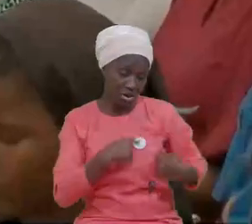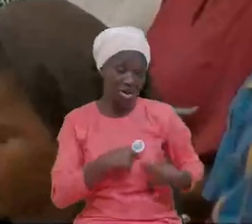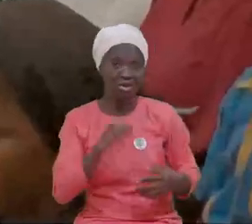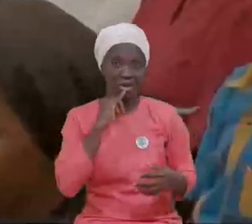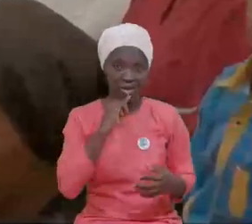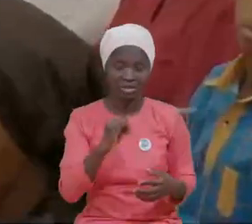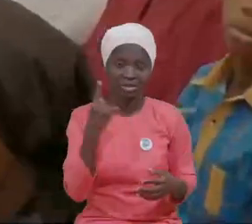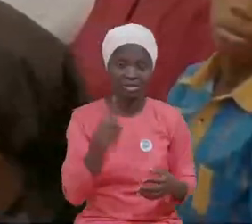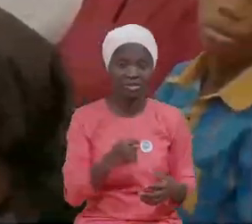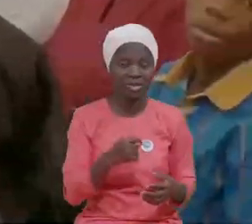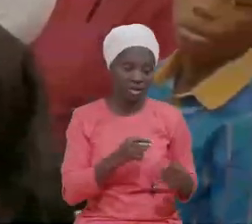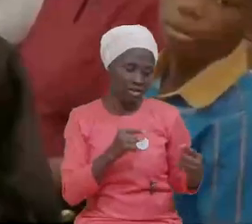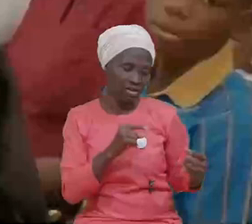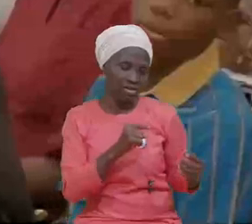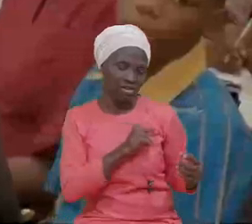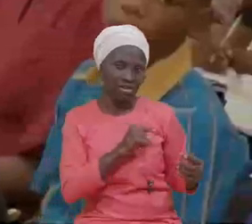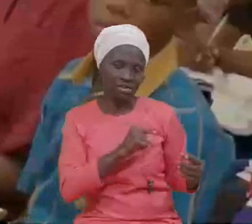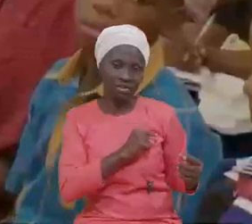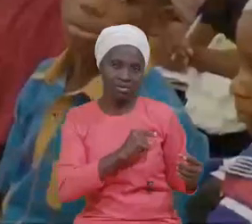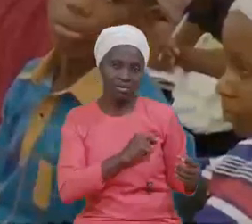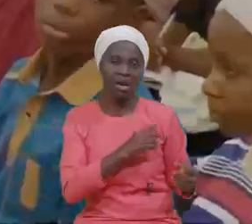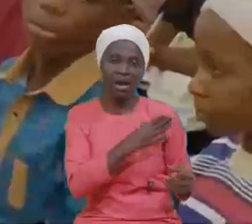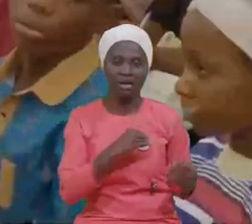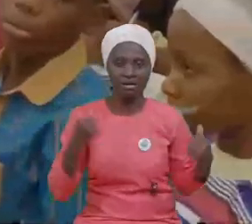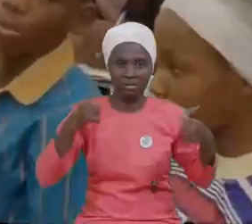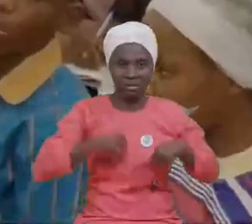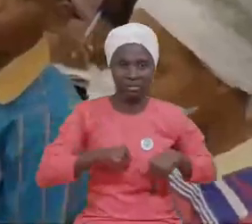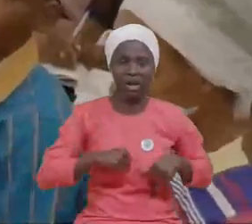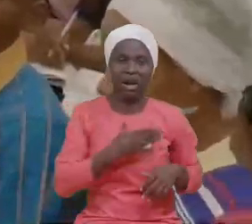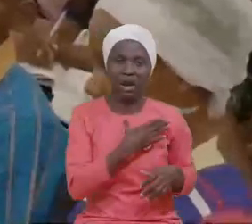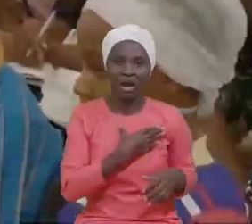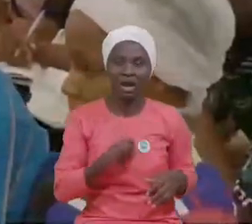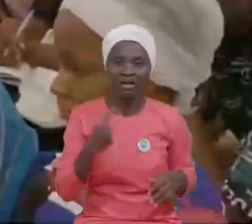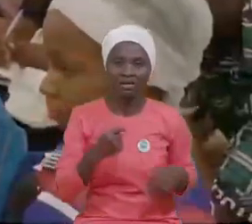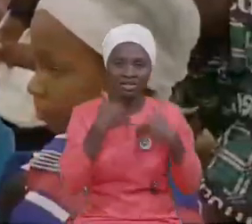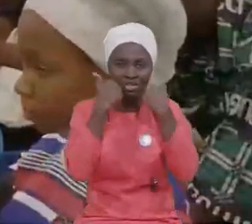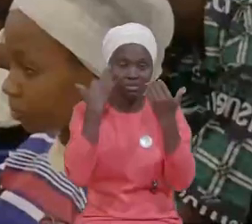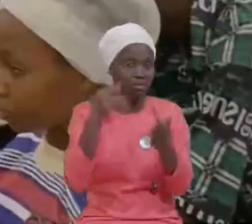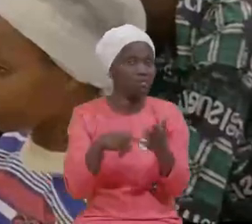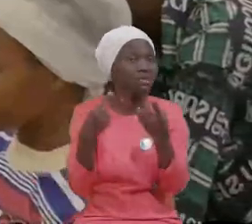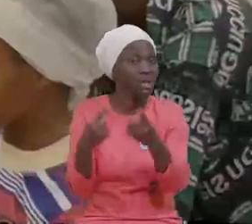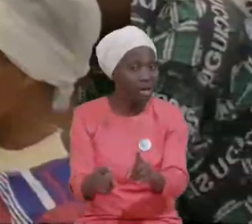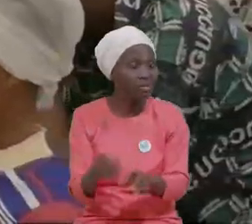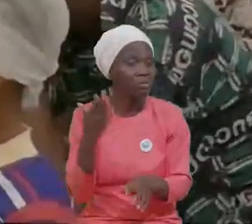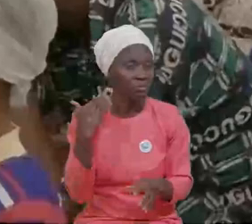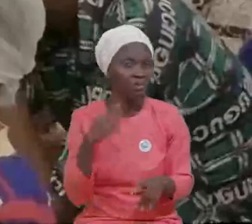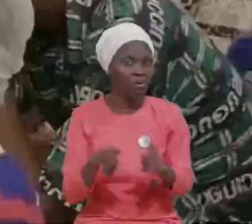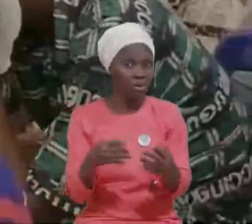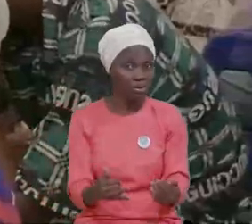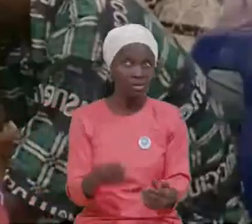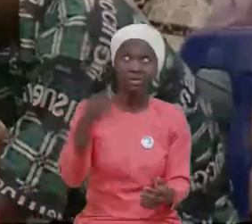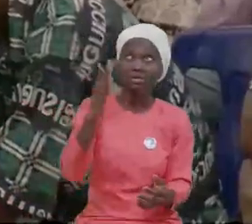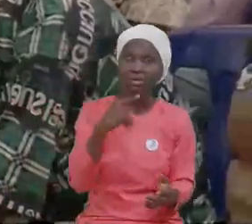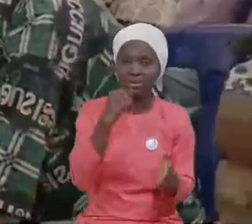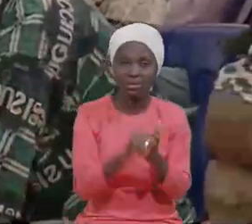cœur, c'est la culpabilité, la condamnation, la honte de ce qui est arrivé avant. Maintenant, le Seigneur